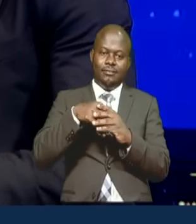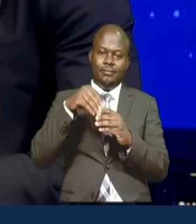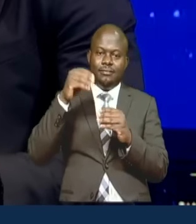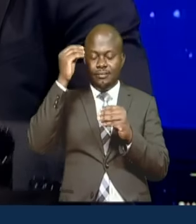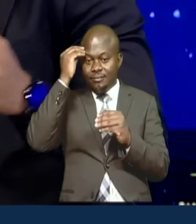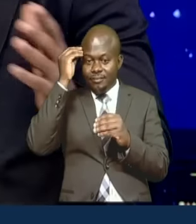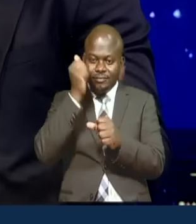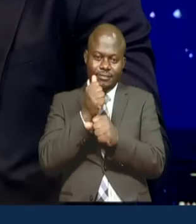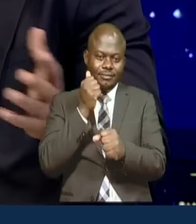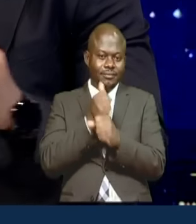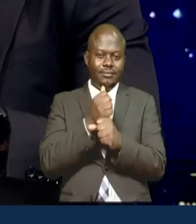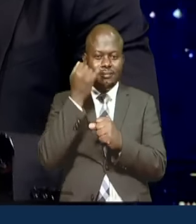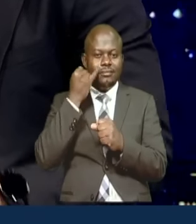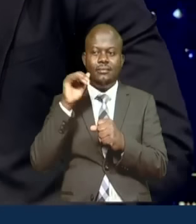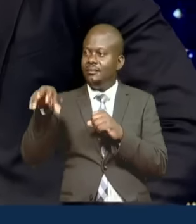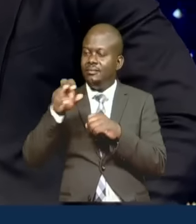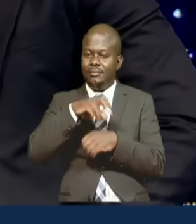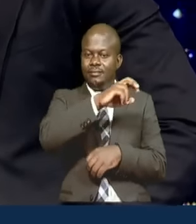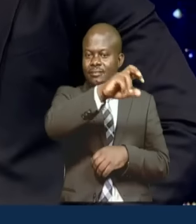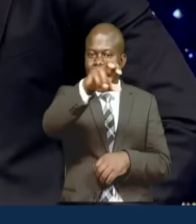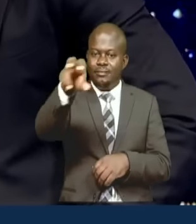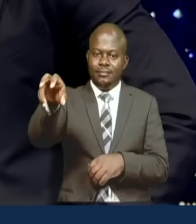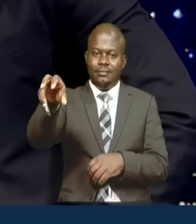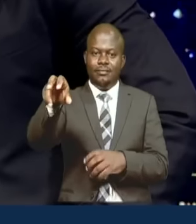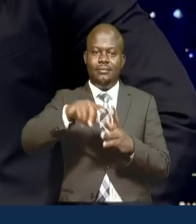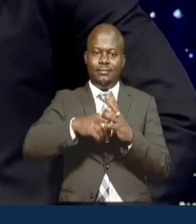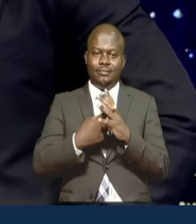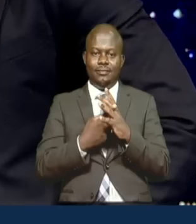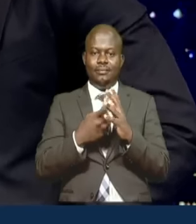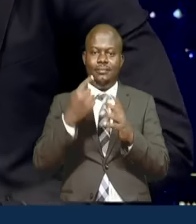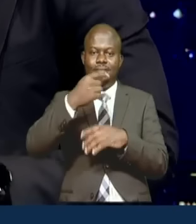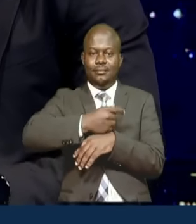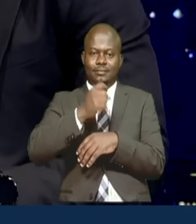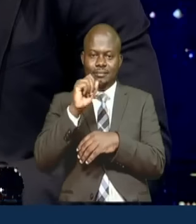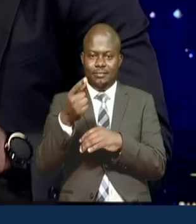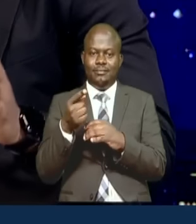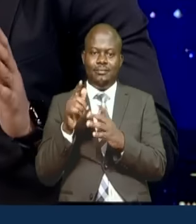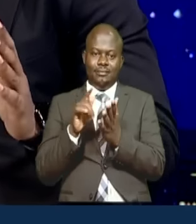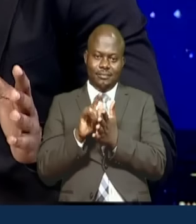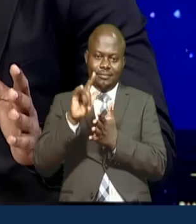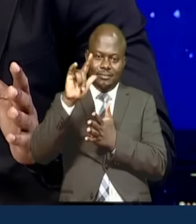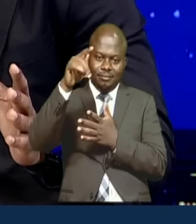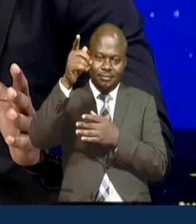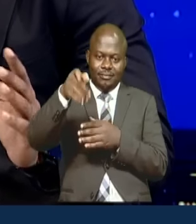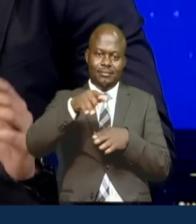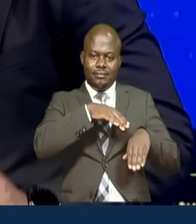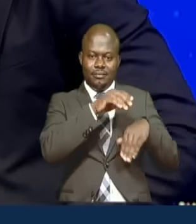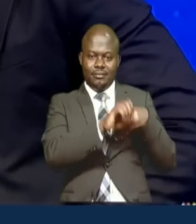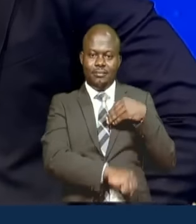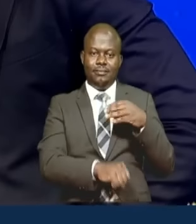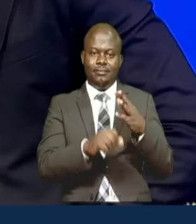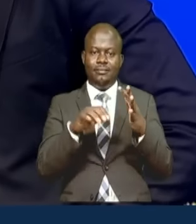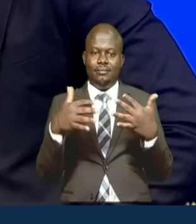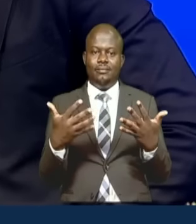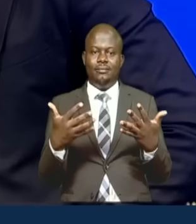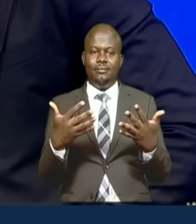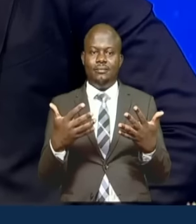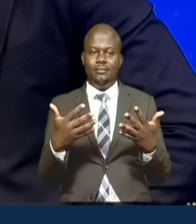katari koroshye, ujya hariya. Reka dutangire umunsi wa mbere wurira indege ugiye muri Sudani y'Epfo. Ni urugendo rwareshya